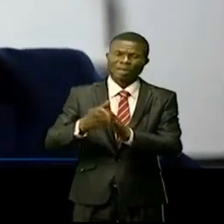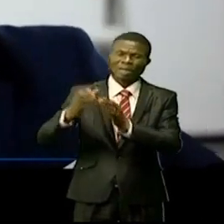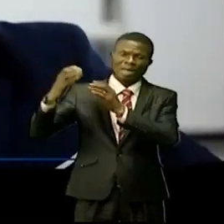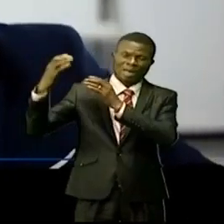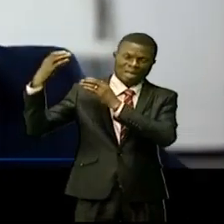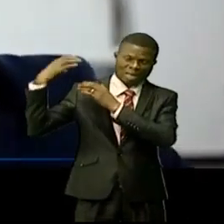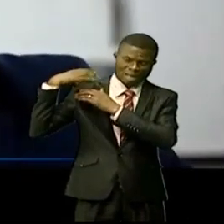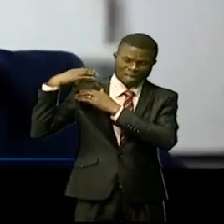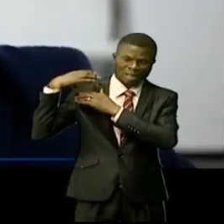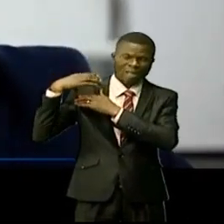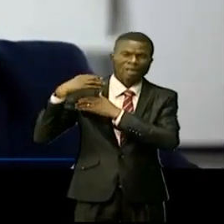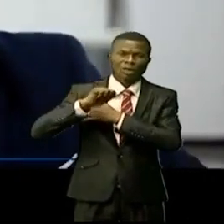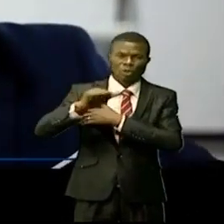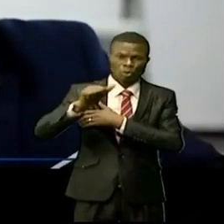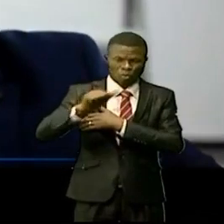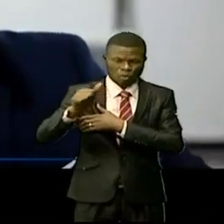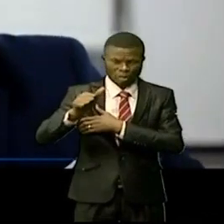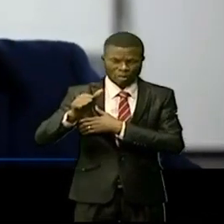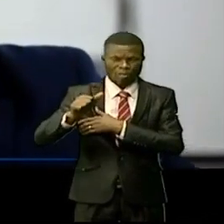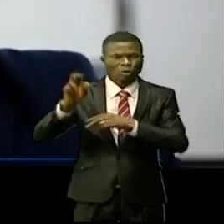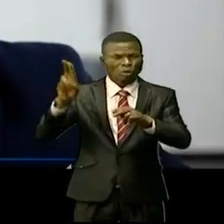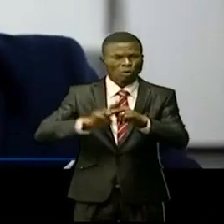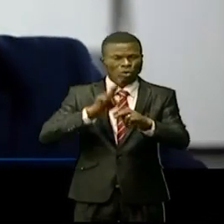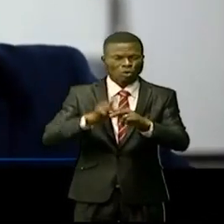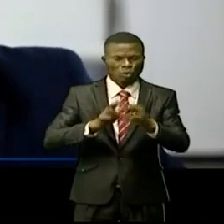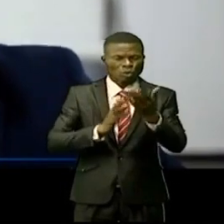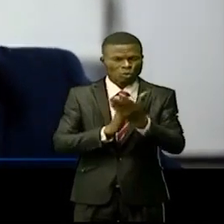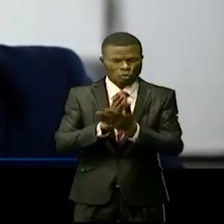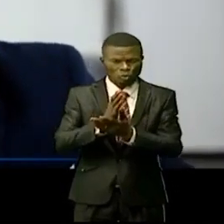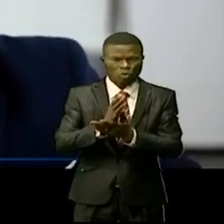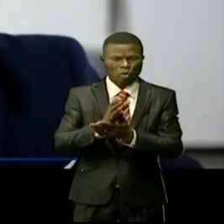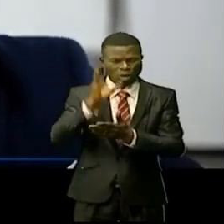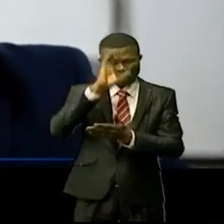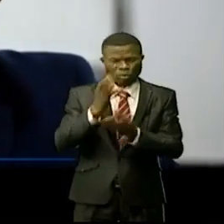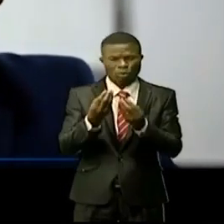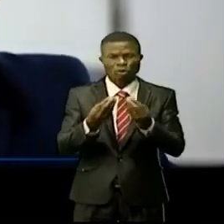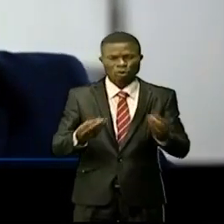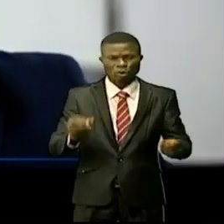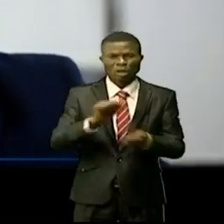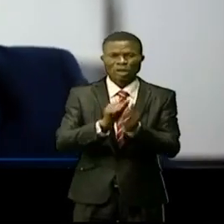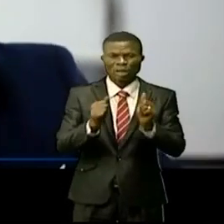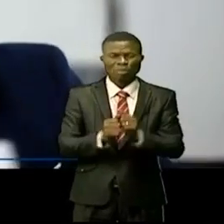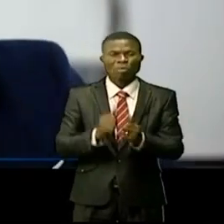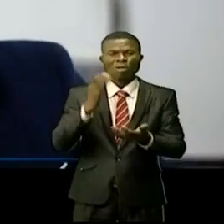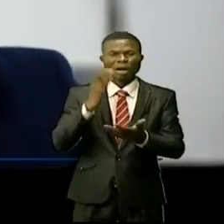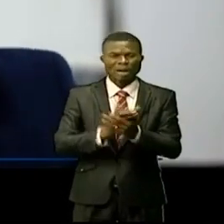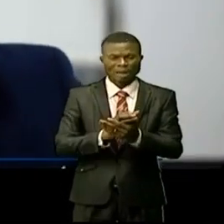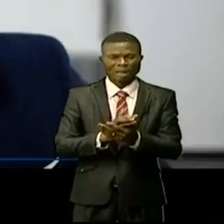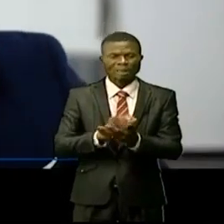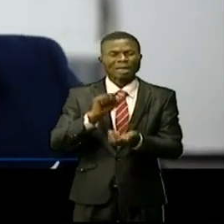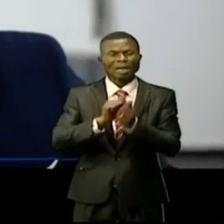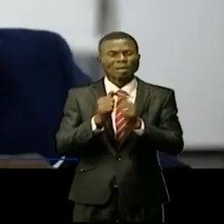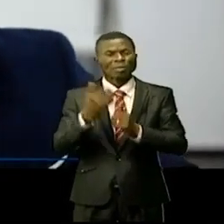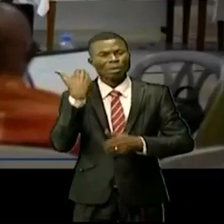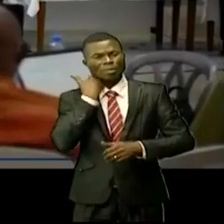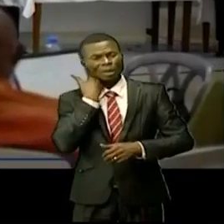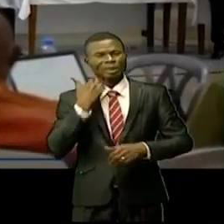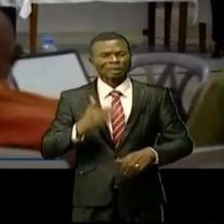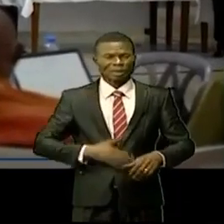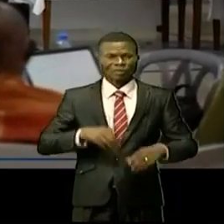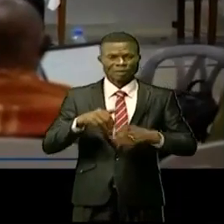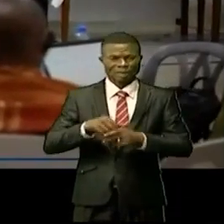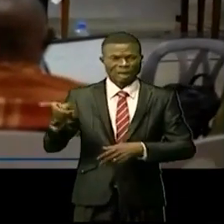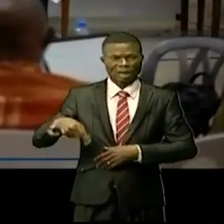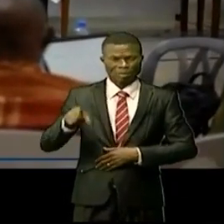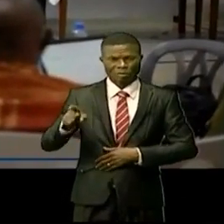rivières qu'ils seront appelés à consommer, à s'y référer à tout le monde. Cet